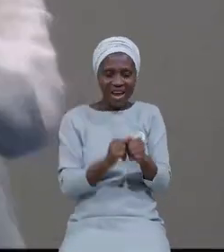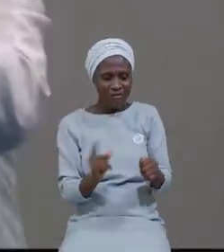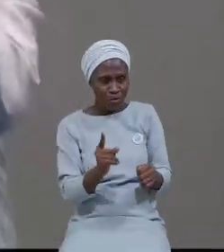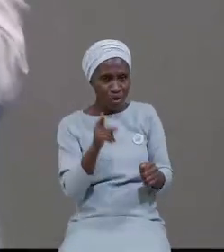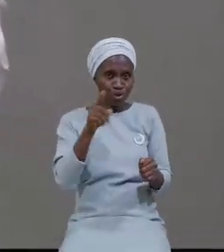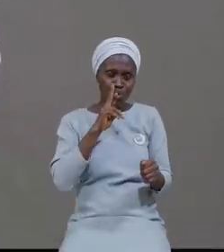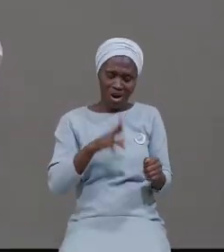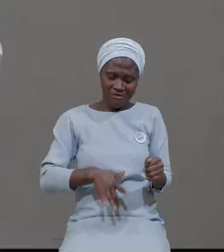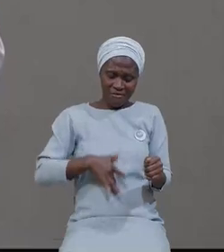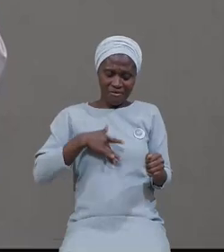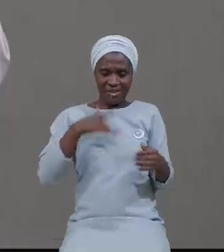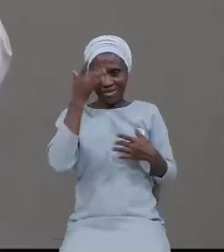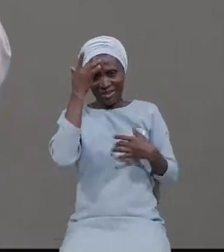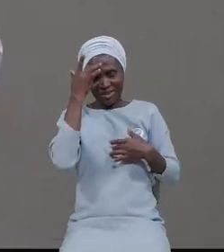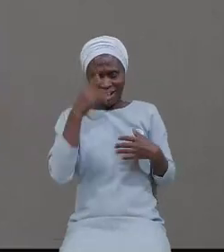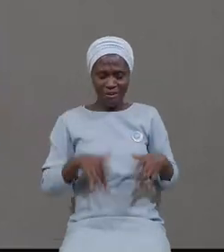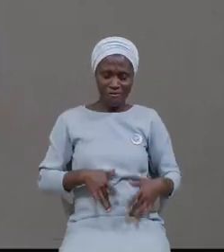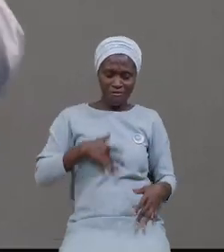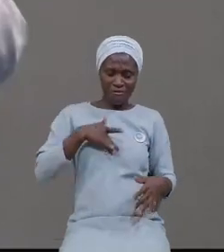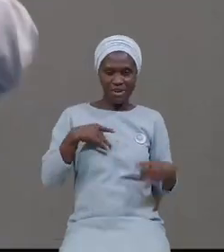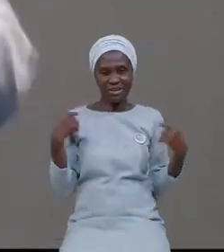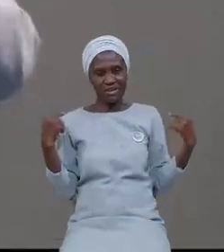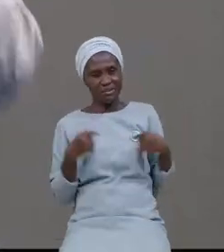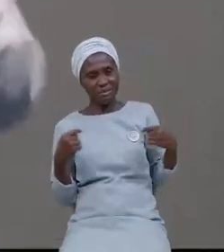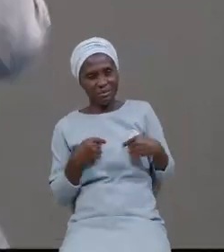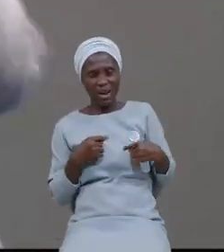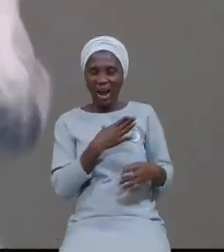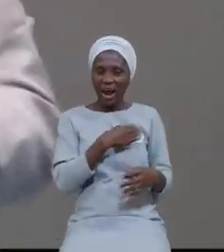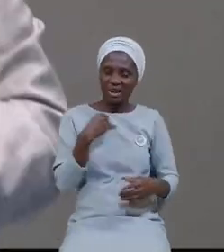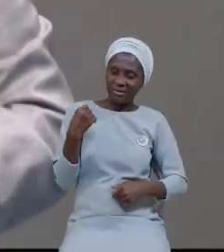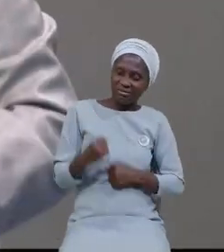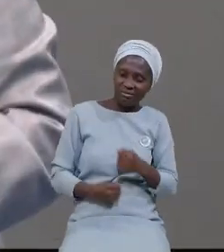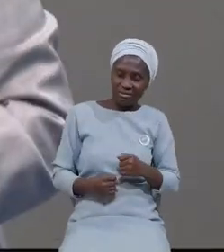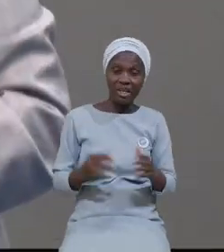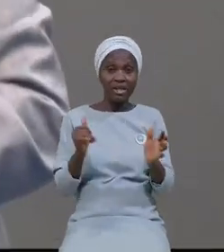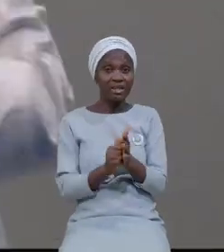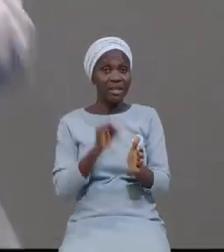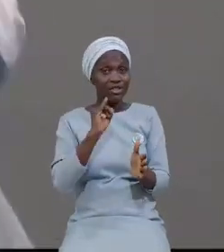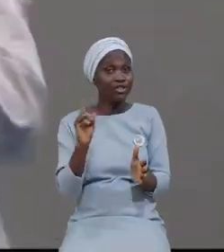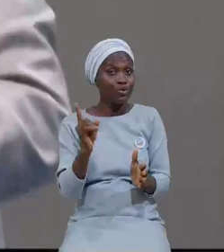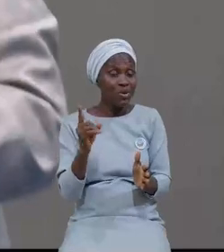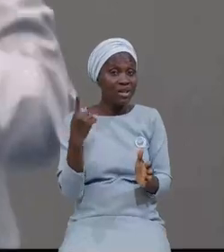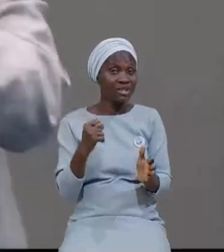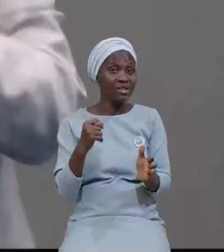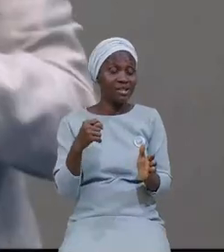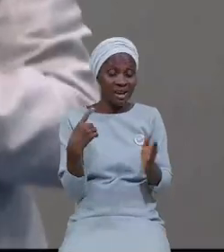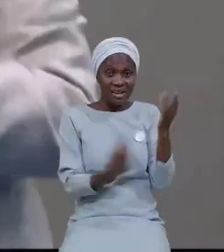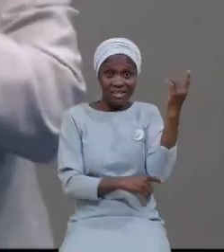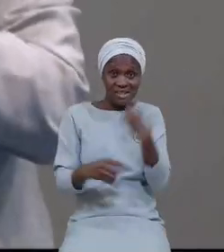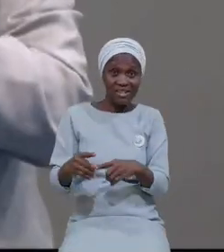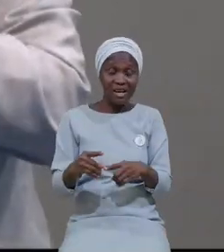partout tu sens la maladie et tu sens les douleurs tu sens les tourments c'est là où